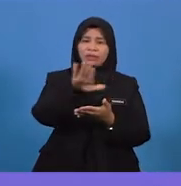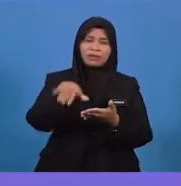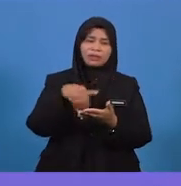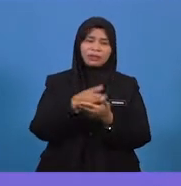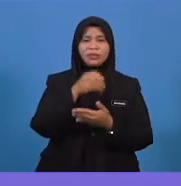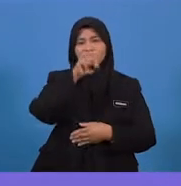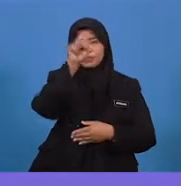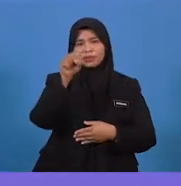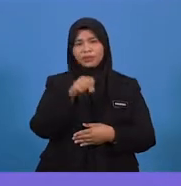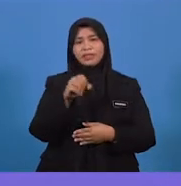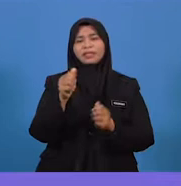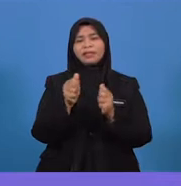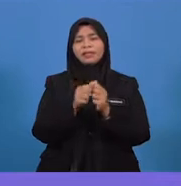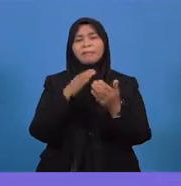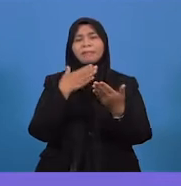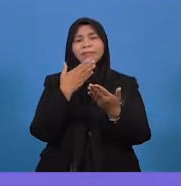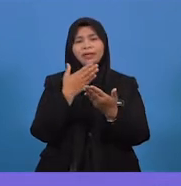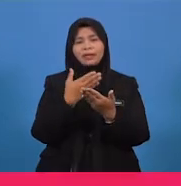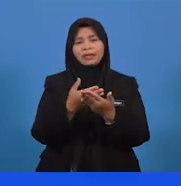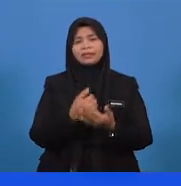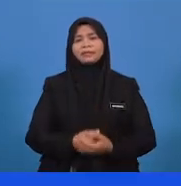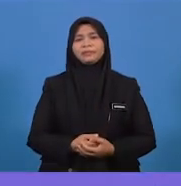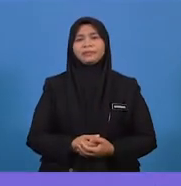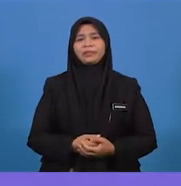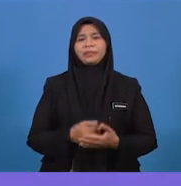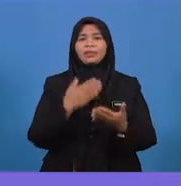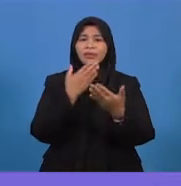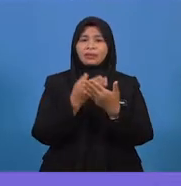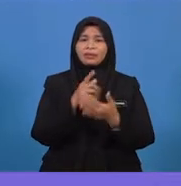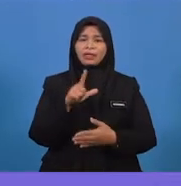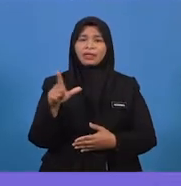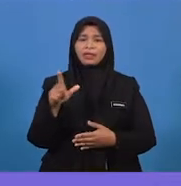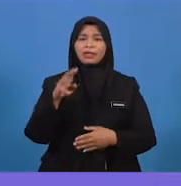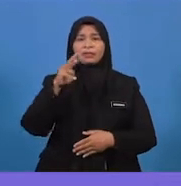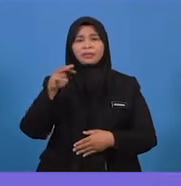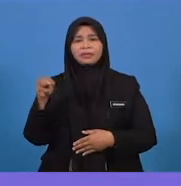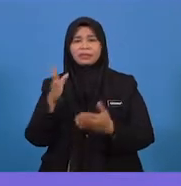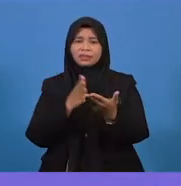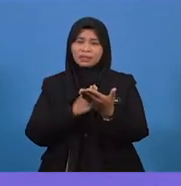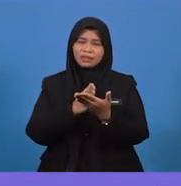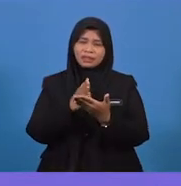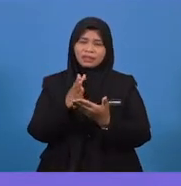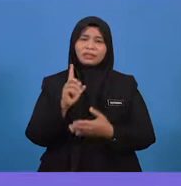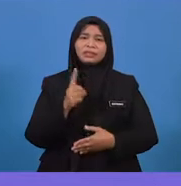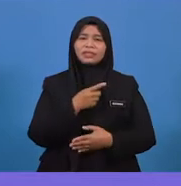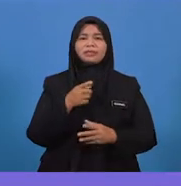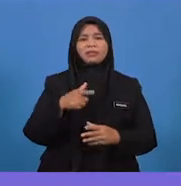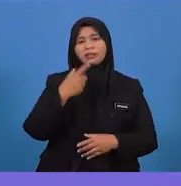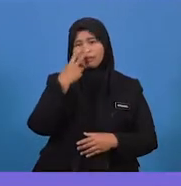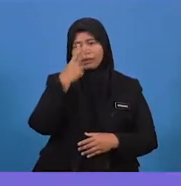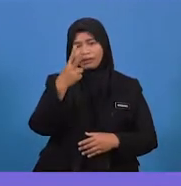soalan tadi dengan baik sekali. Baiklah murid-murid, seterusnya kita lihat